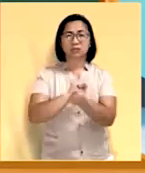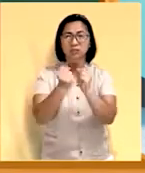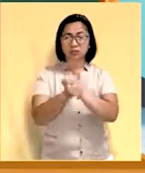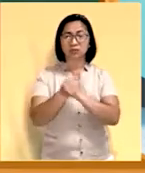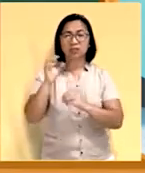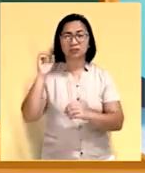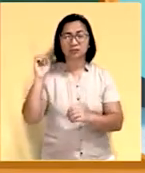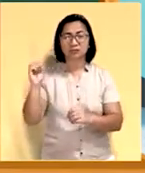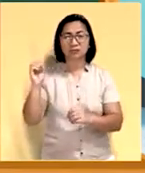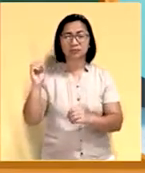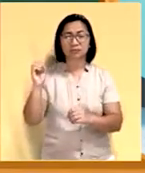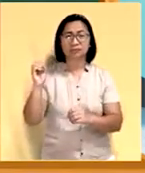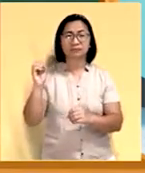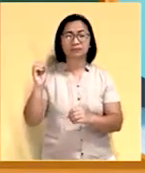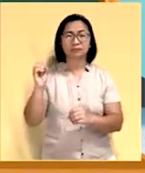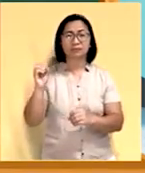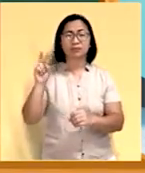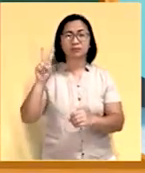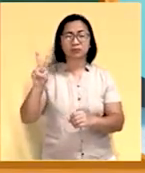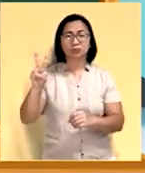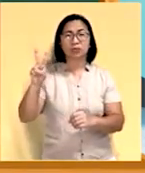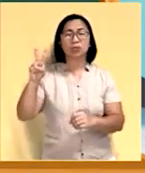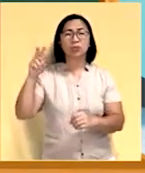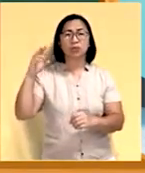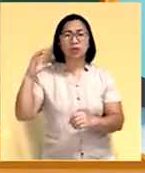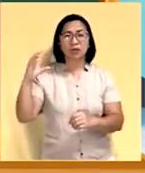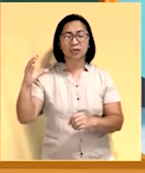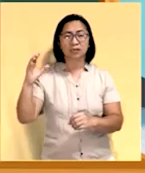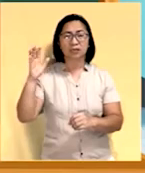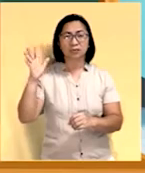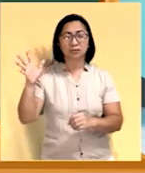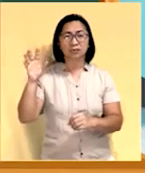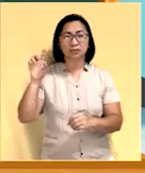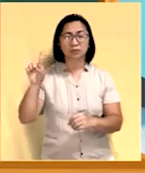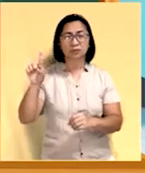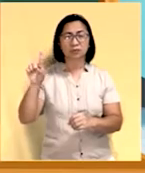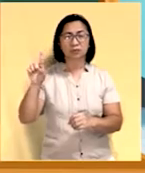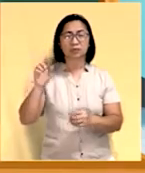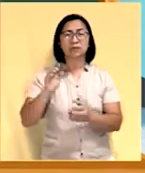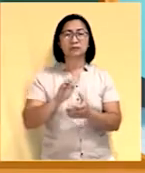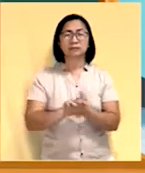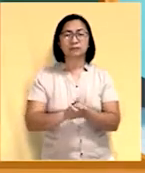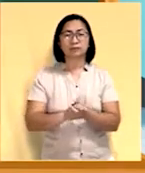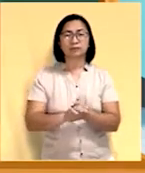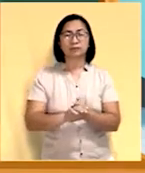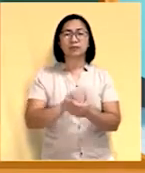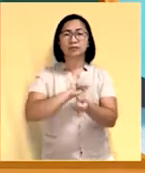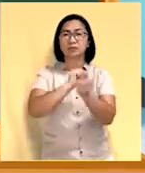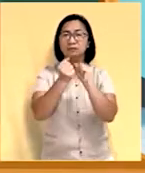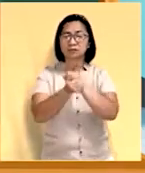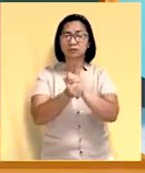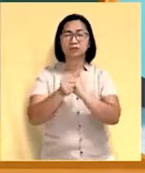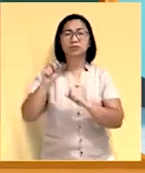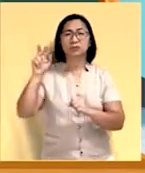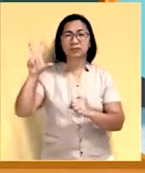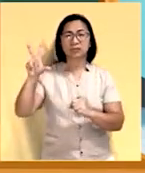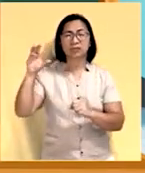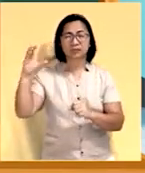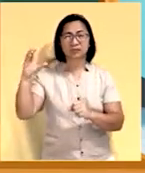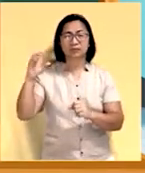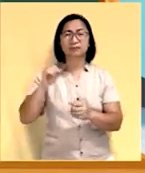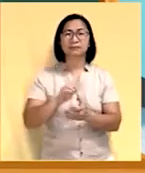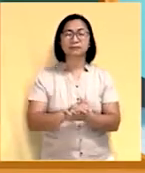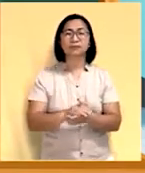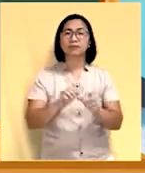ay magiging 0. Kaya, ang 251 ay magiging 300.